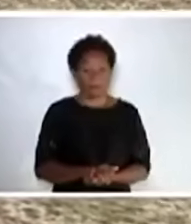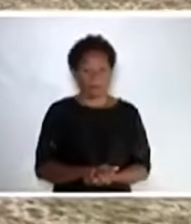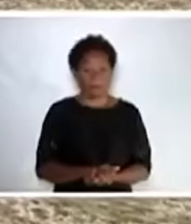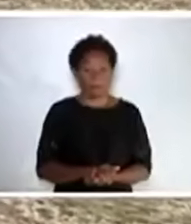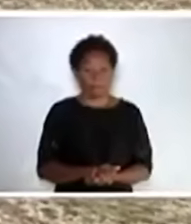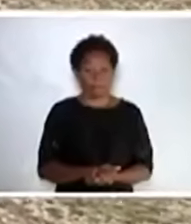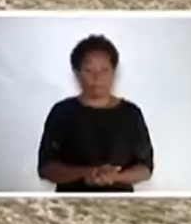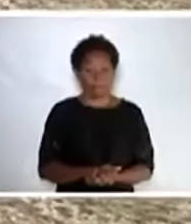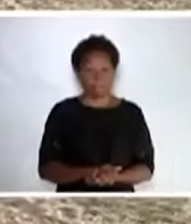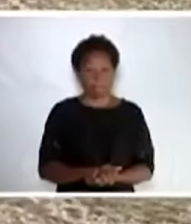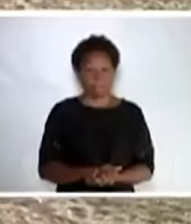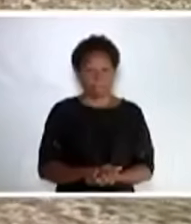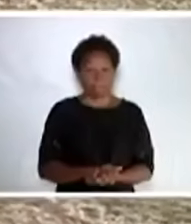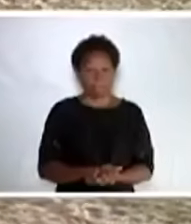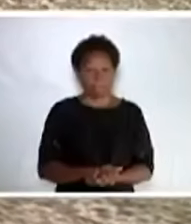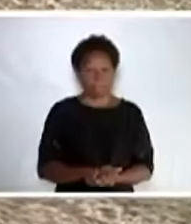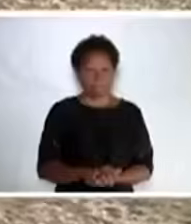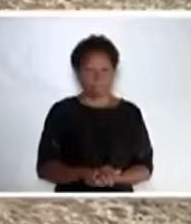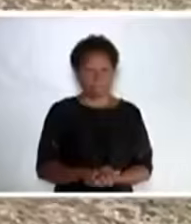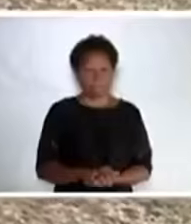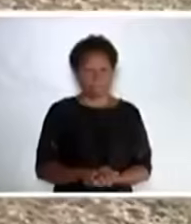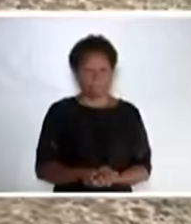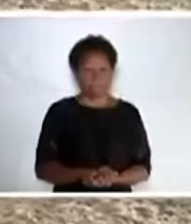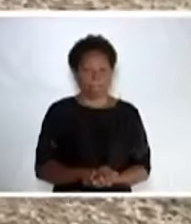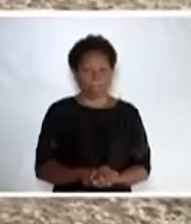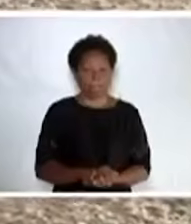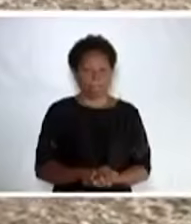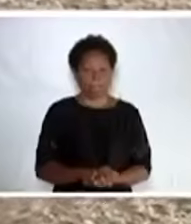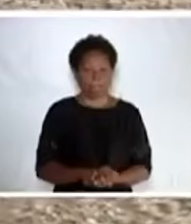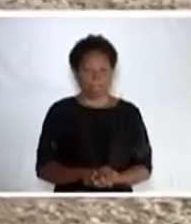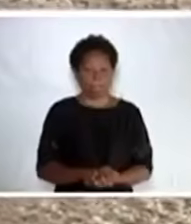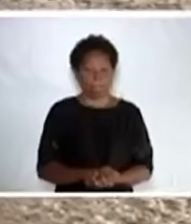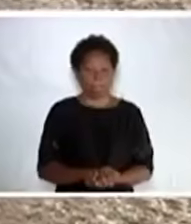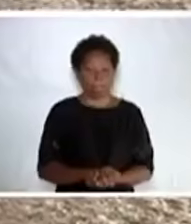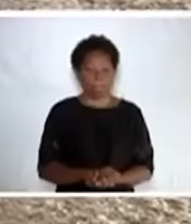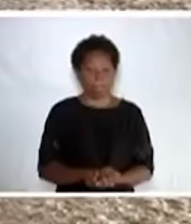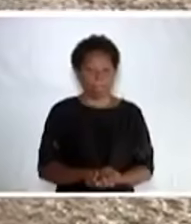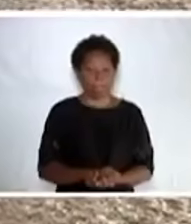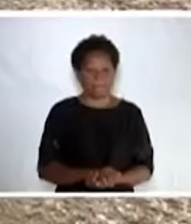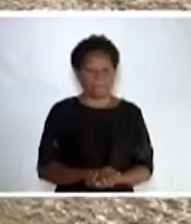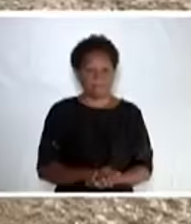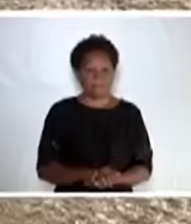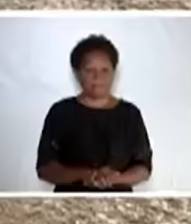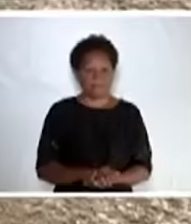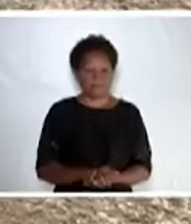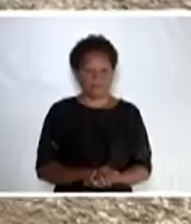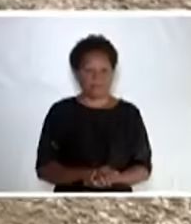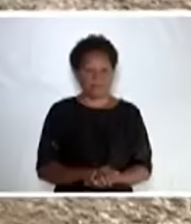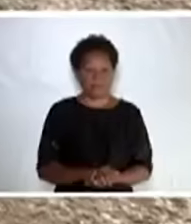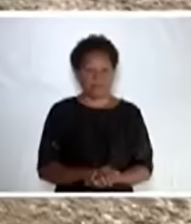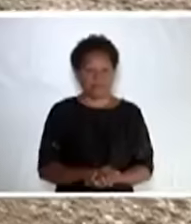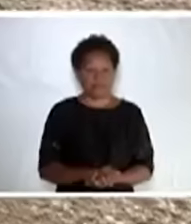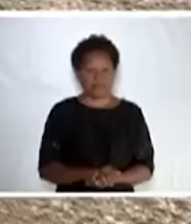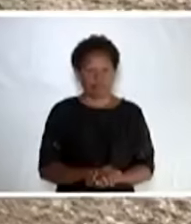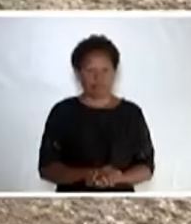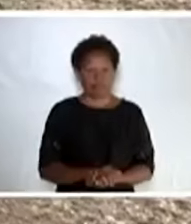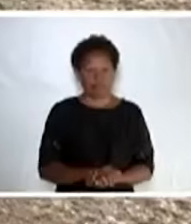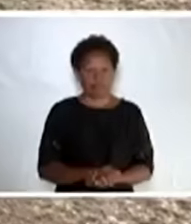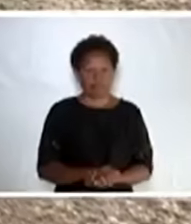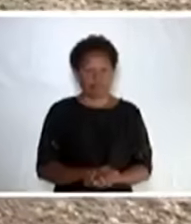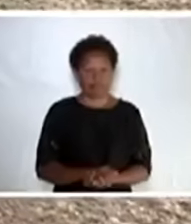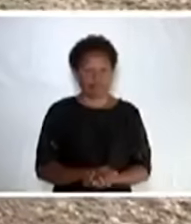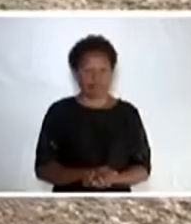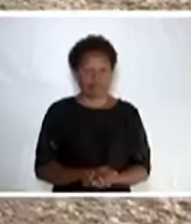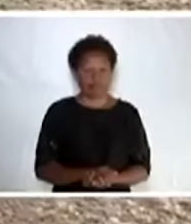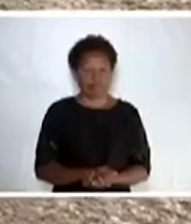रहे हैं कि एक कंटिंजेंट जो है उसमें नौसेना भी है और साथ में सैनिक भी हैं, यानी कि आर्मी और